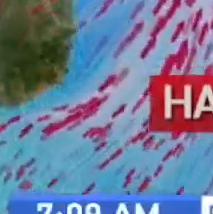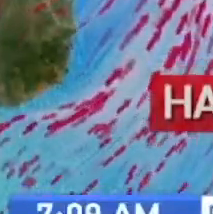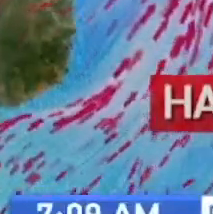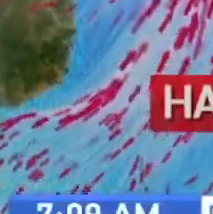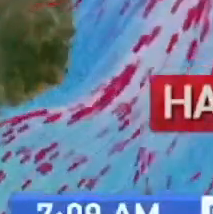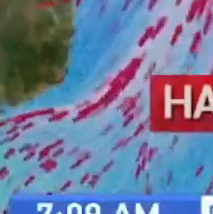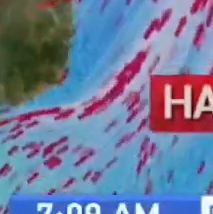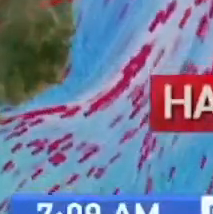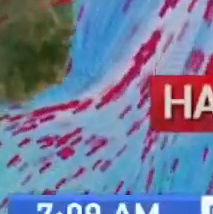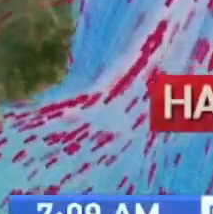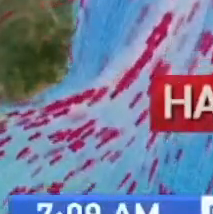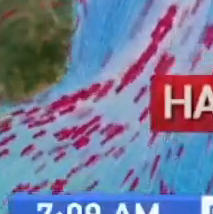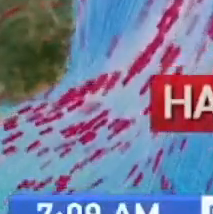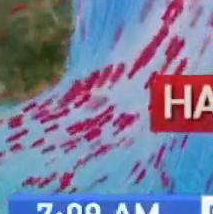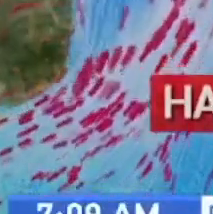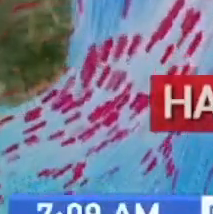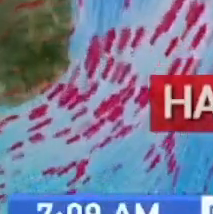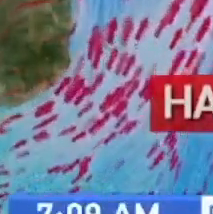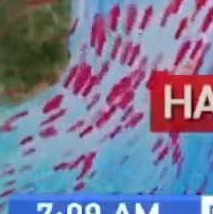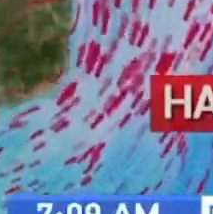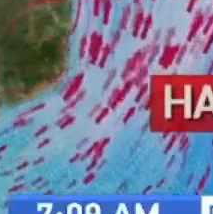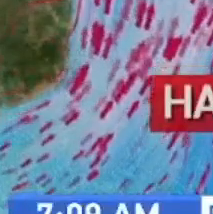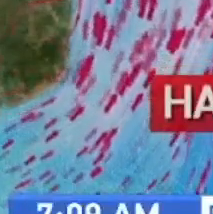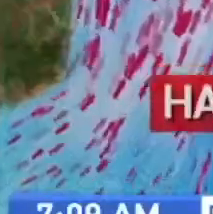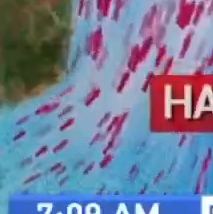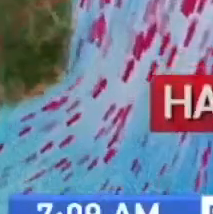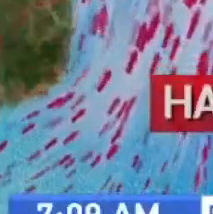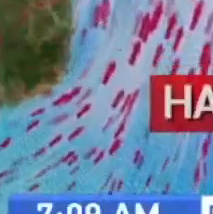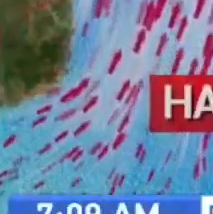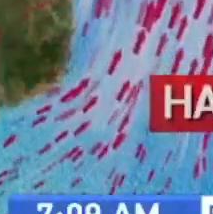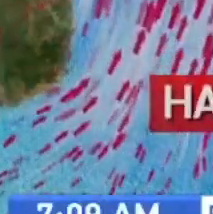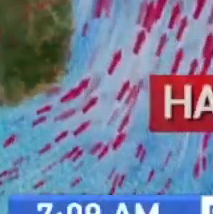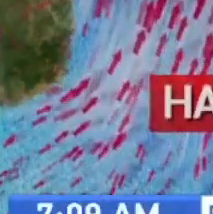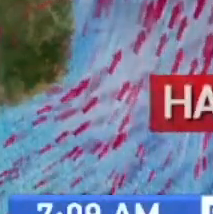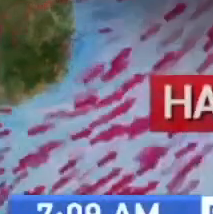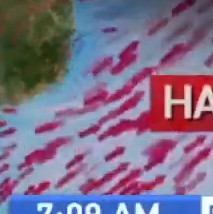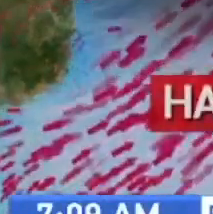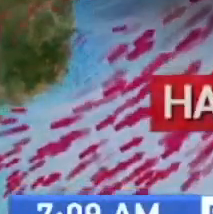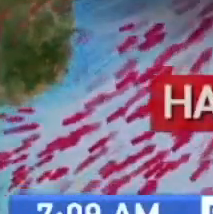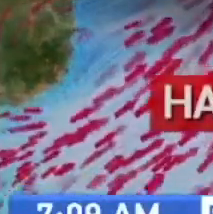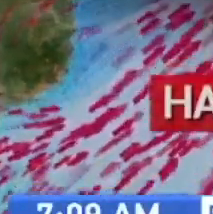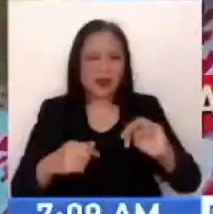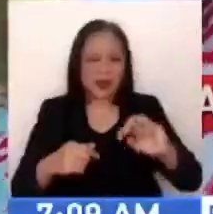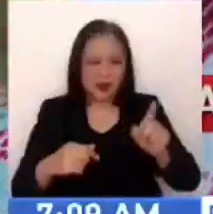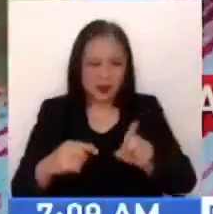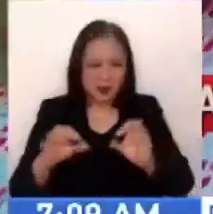at papalayo yung bagyong Domeng. Pero posibleng humatake ng hanging habagat, Igan.